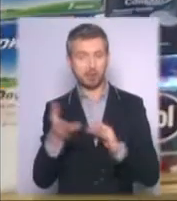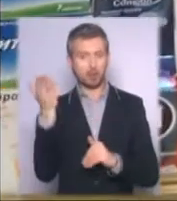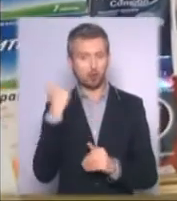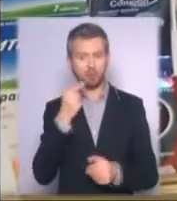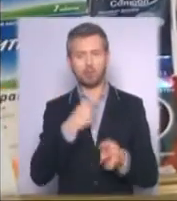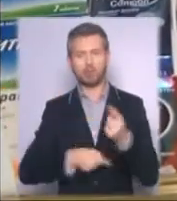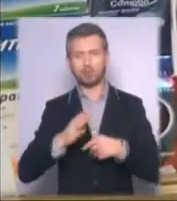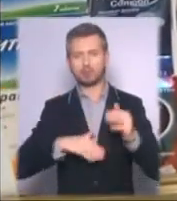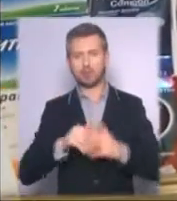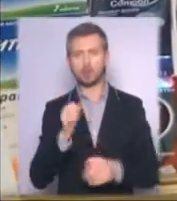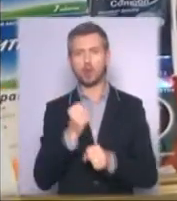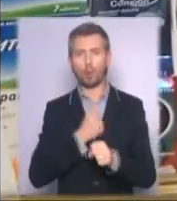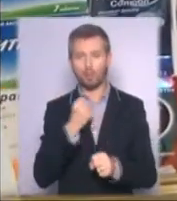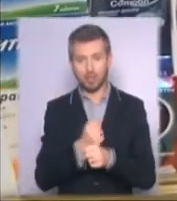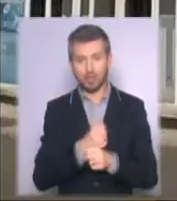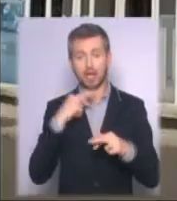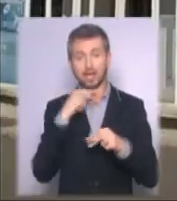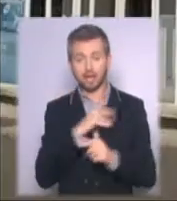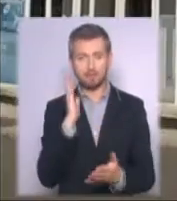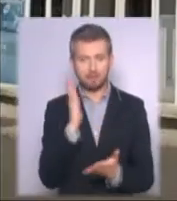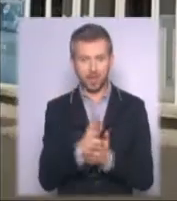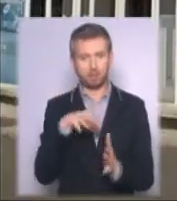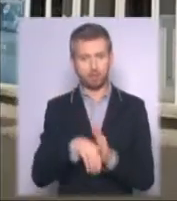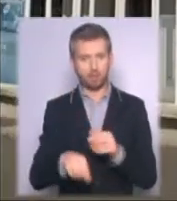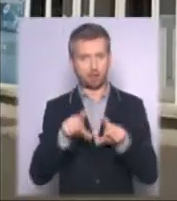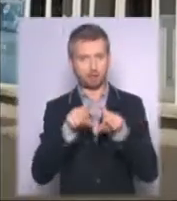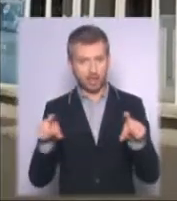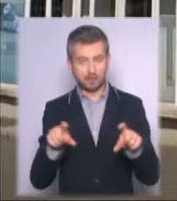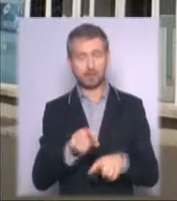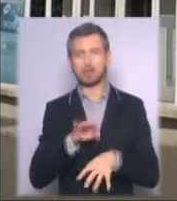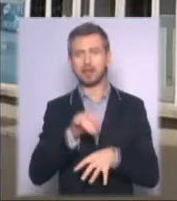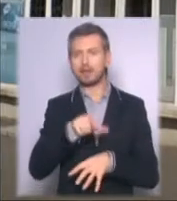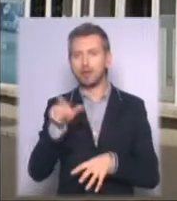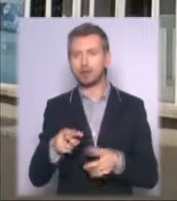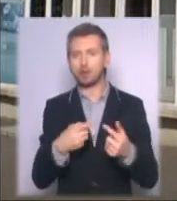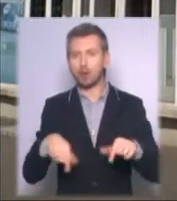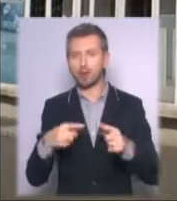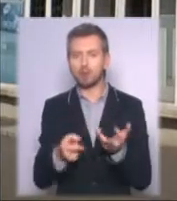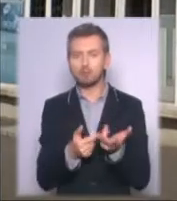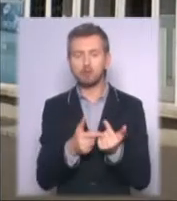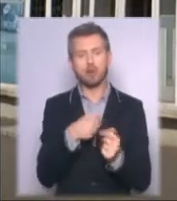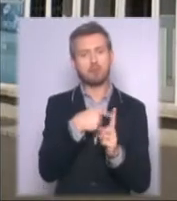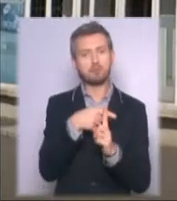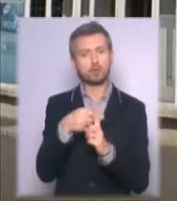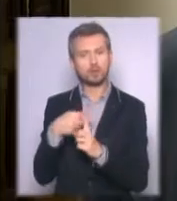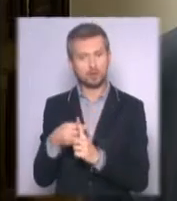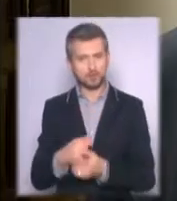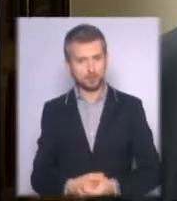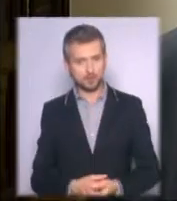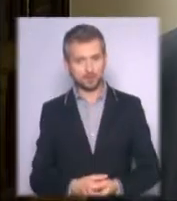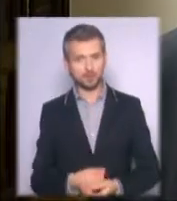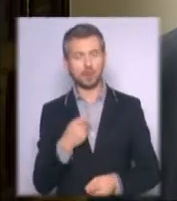практики виготовляти деякі ліки прямо в аптеці. Пацієнтські організації вже підрахували переваги, які отримають кияни.